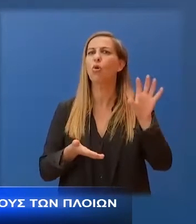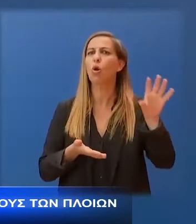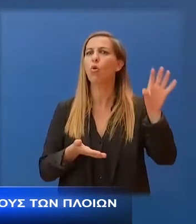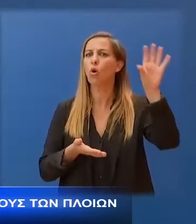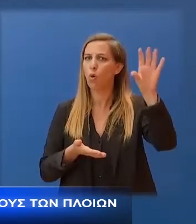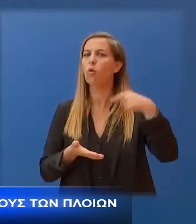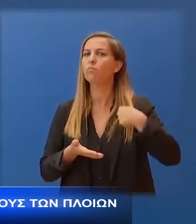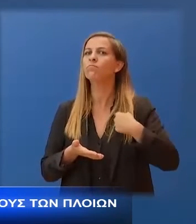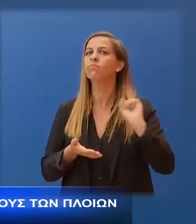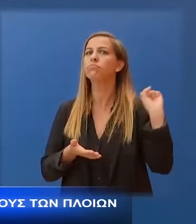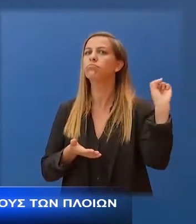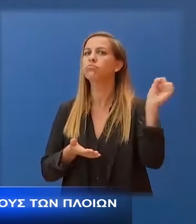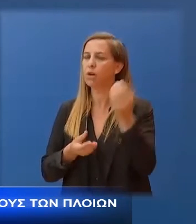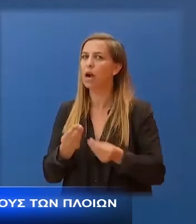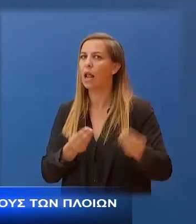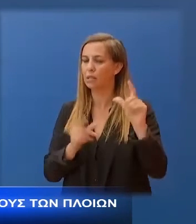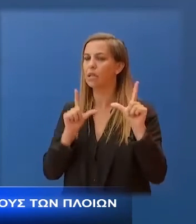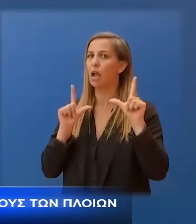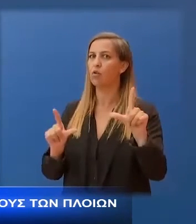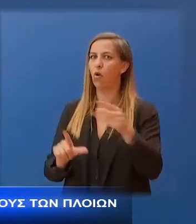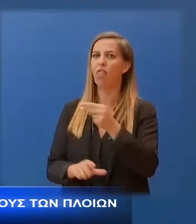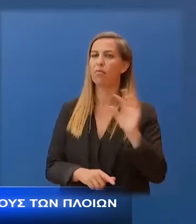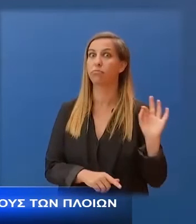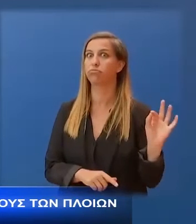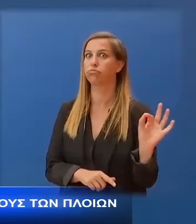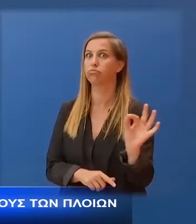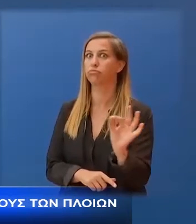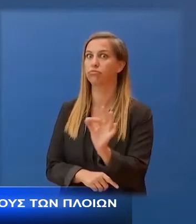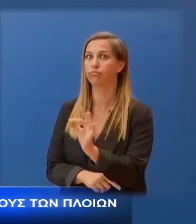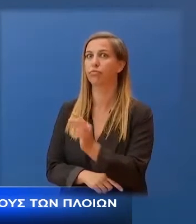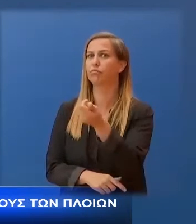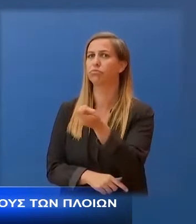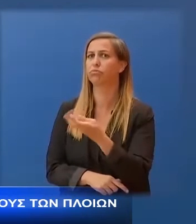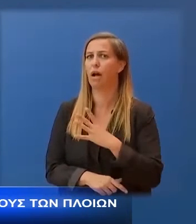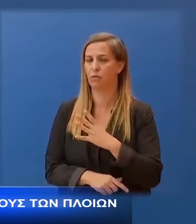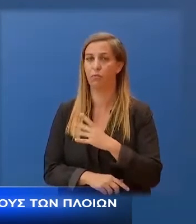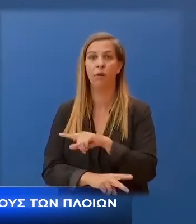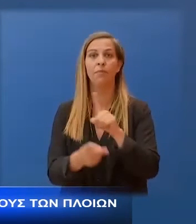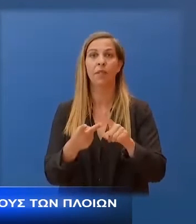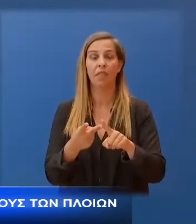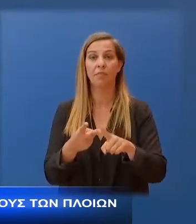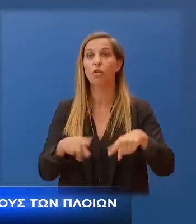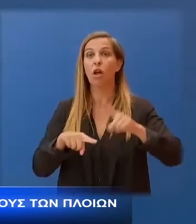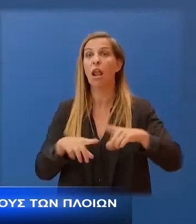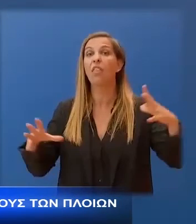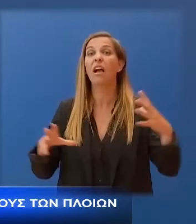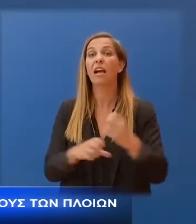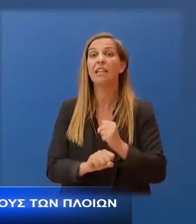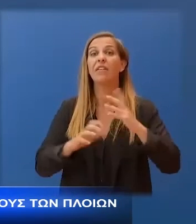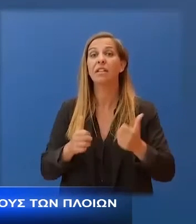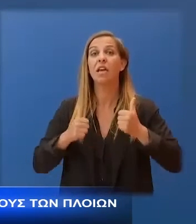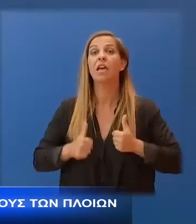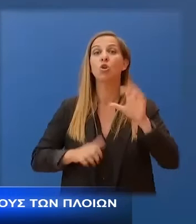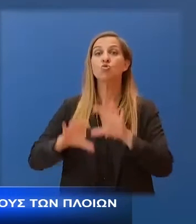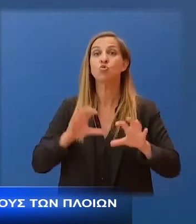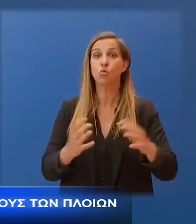τις περισσότερες άλλες χώρες. Δεύτερον, η Ελλάδα κατάφερε να ελέγξει τα εισαγόμενα κρούσματα από τουρίστες με